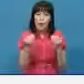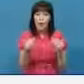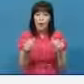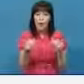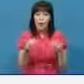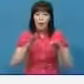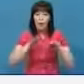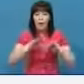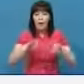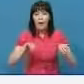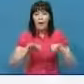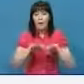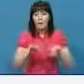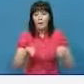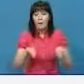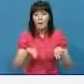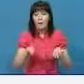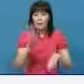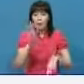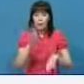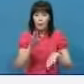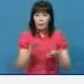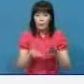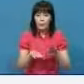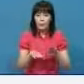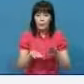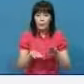аквапарк жақсы не